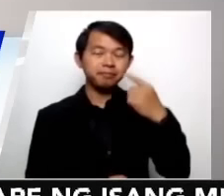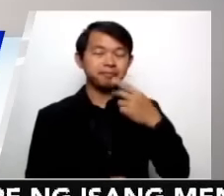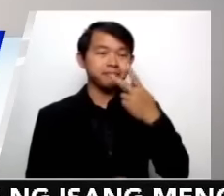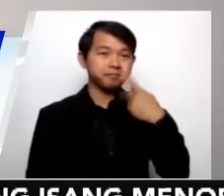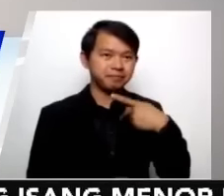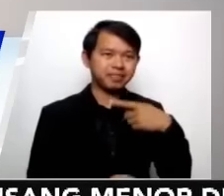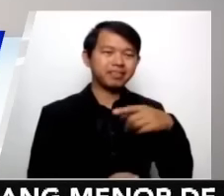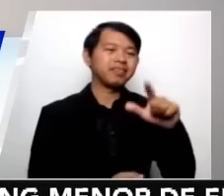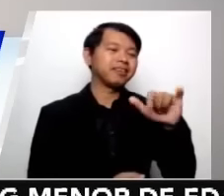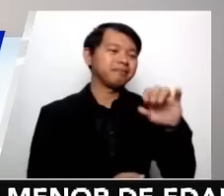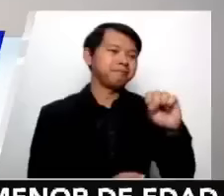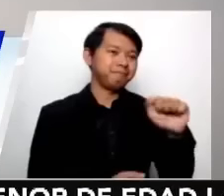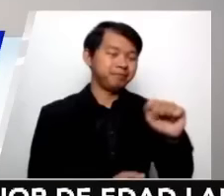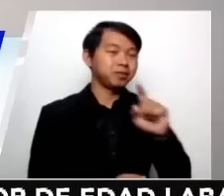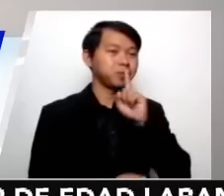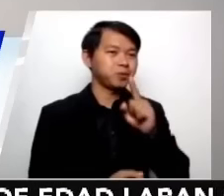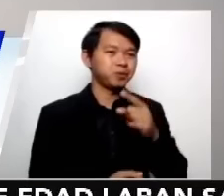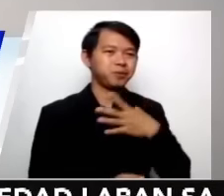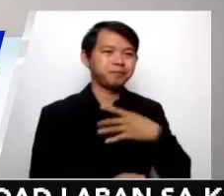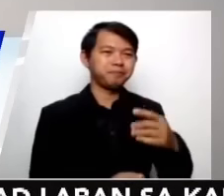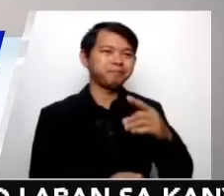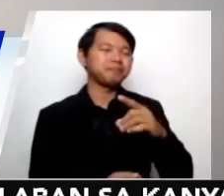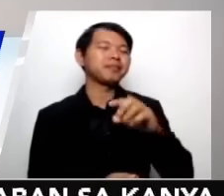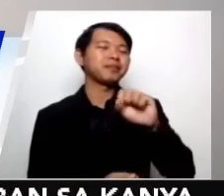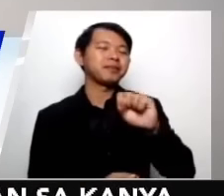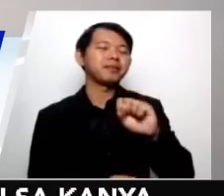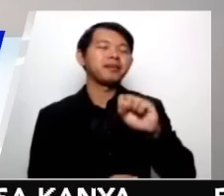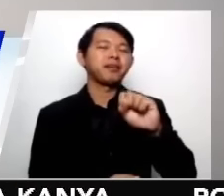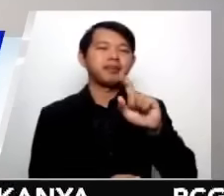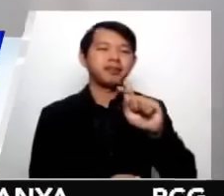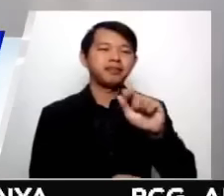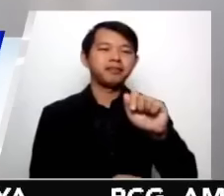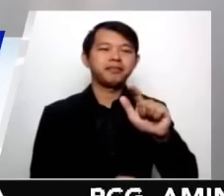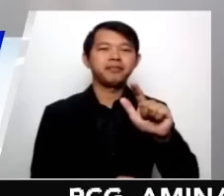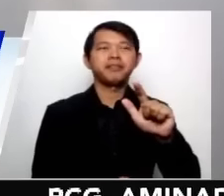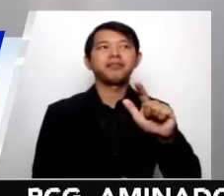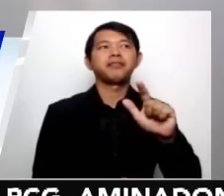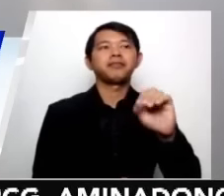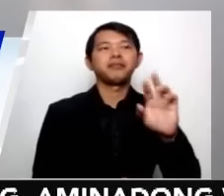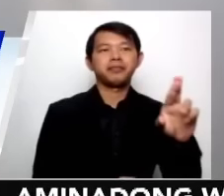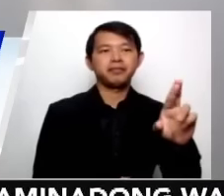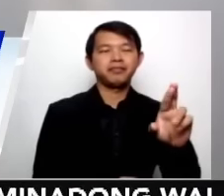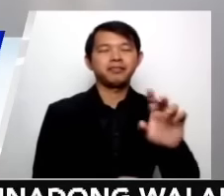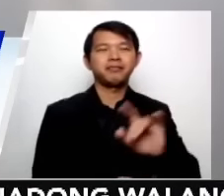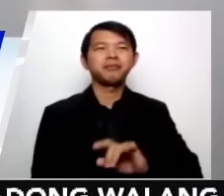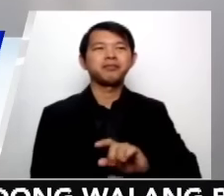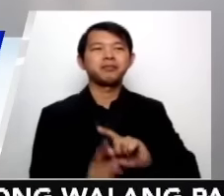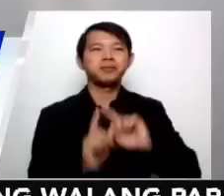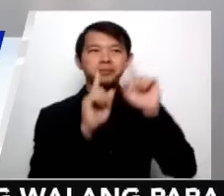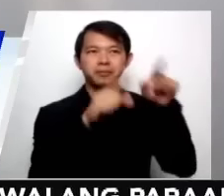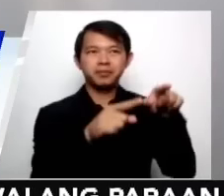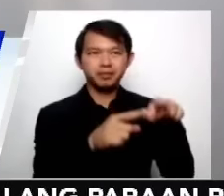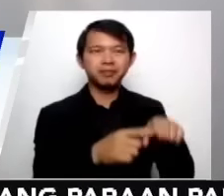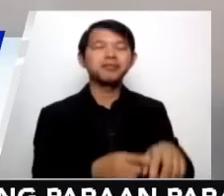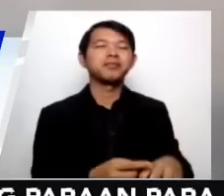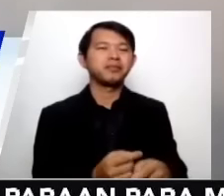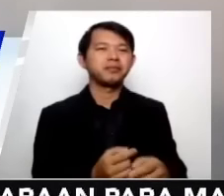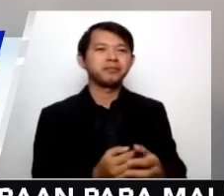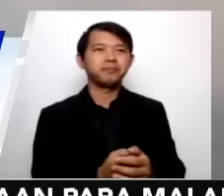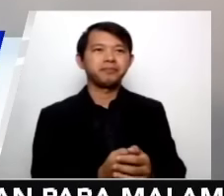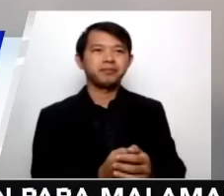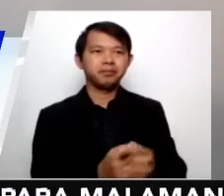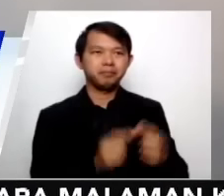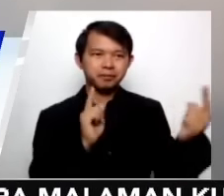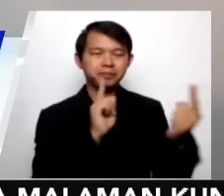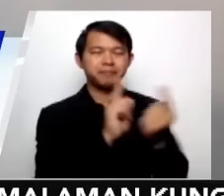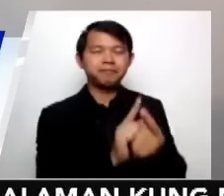Swiftie. Nagpunta si Lisa sa second night ng The Eras Tour sa Singapore, kung saan nabigyan siya ng chance para maka-close encounter ang